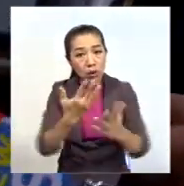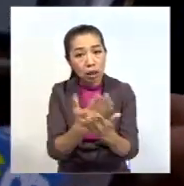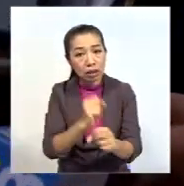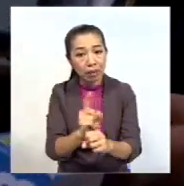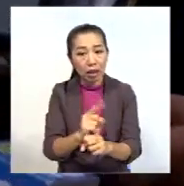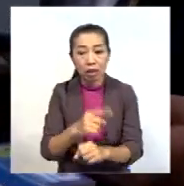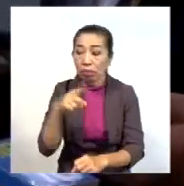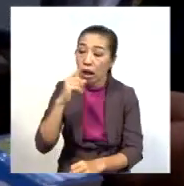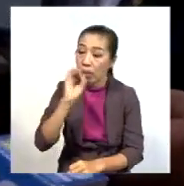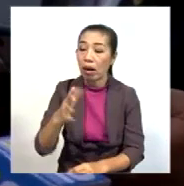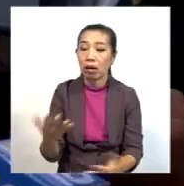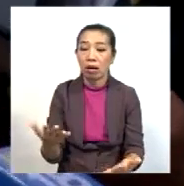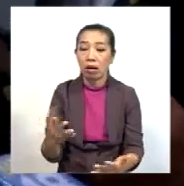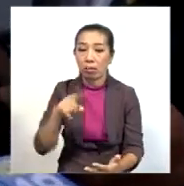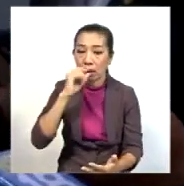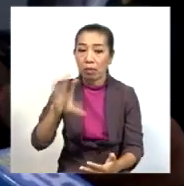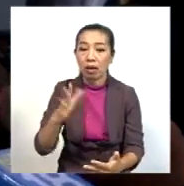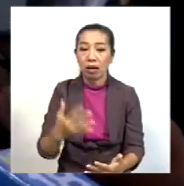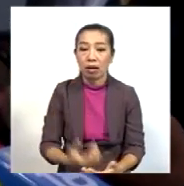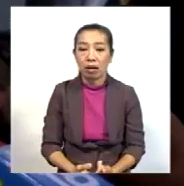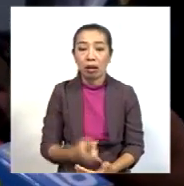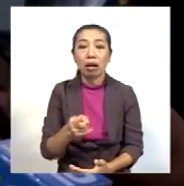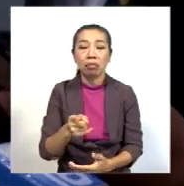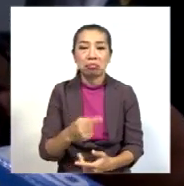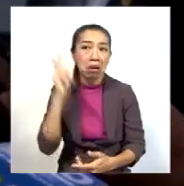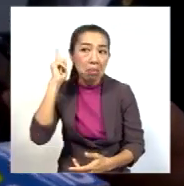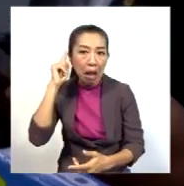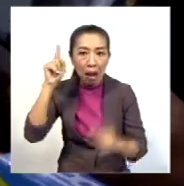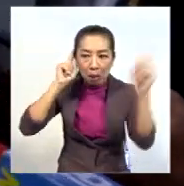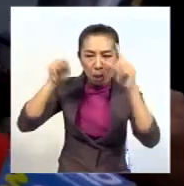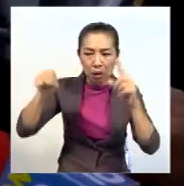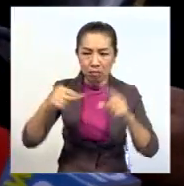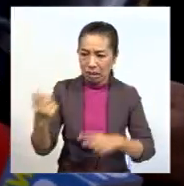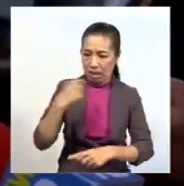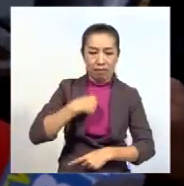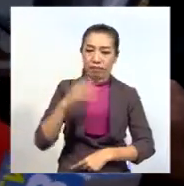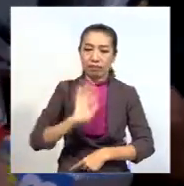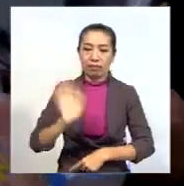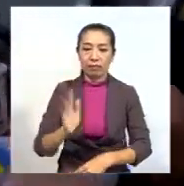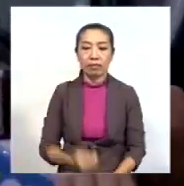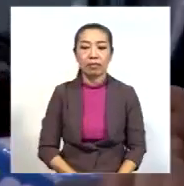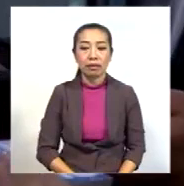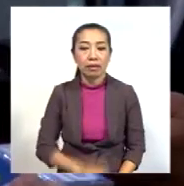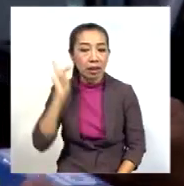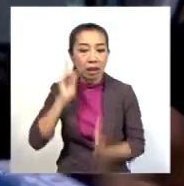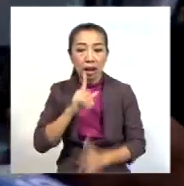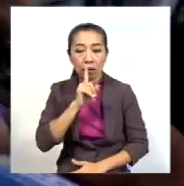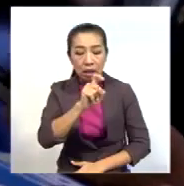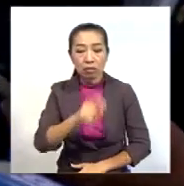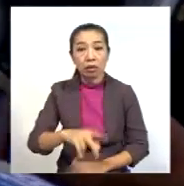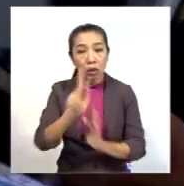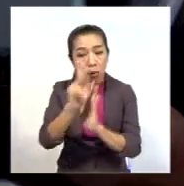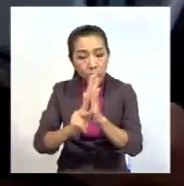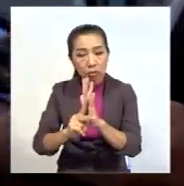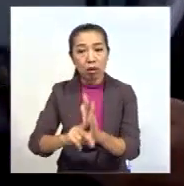ใครบอกใครบอกนั่นคือกระแสข่าวอย่ามาถามตรงนี้นะ อาจารย์ว่าจะพอร่างพรบจะถูกข